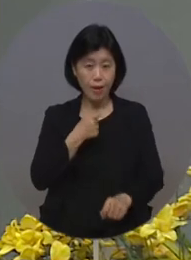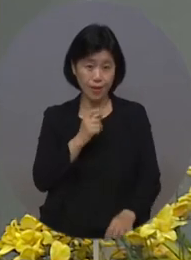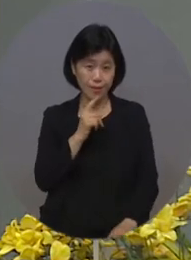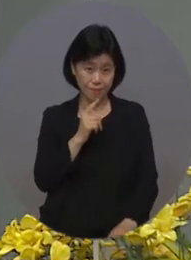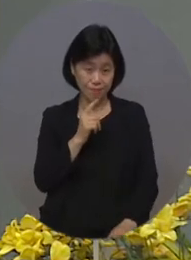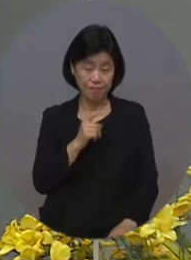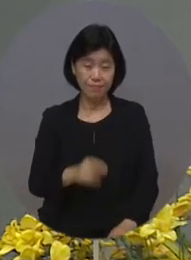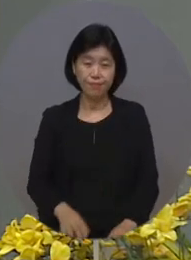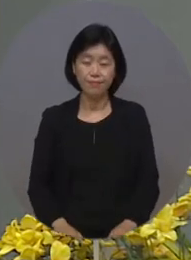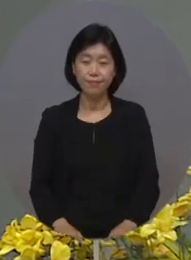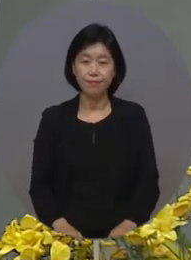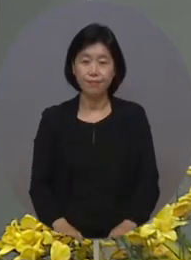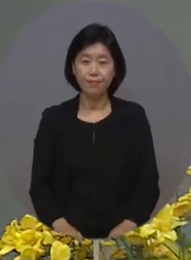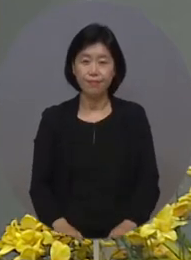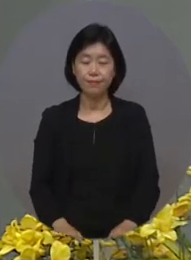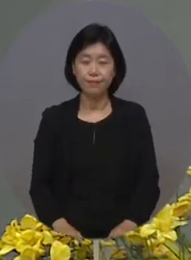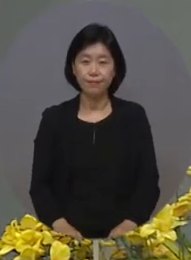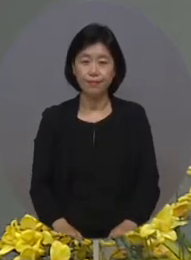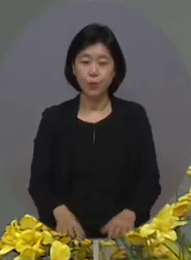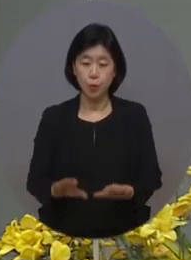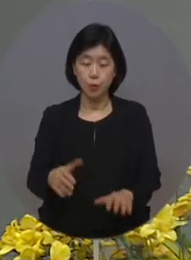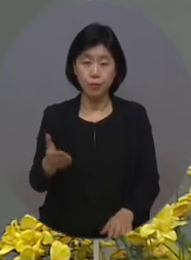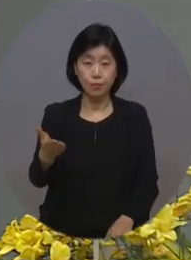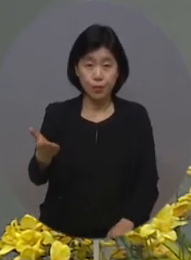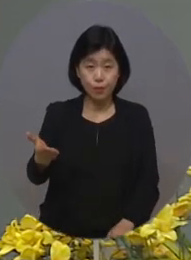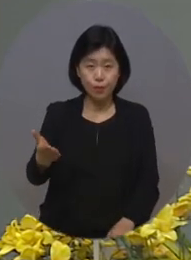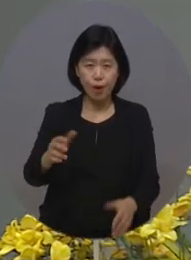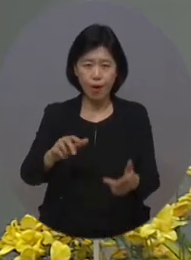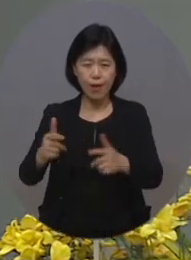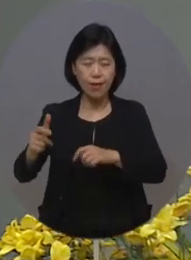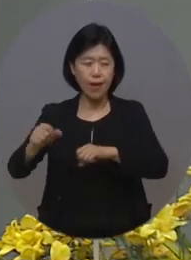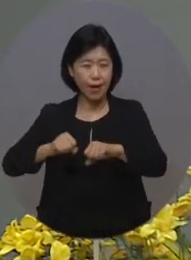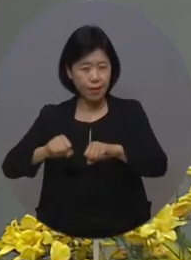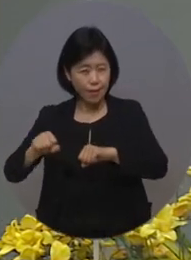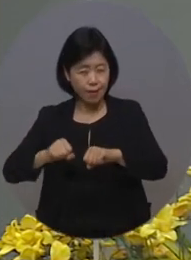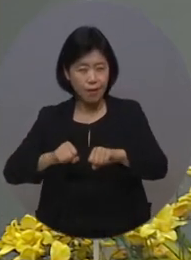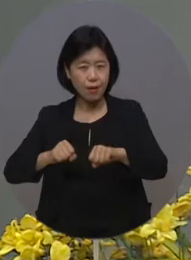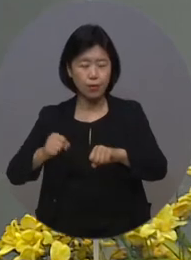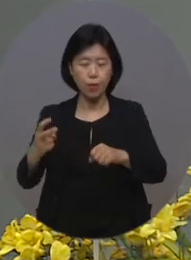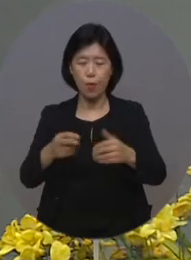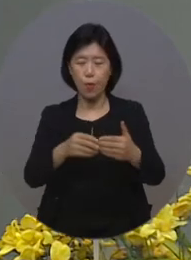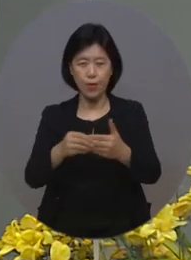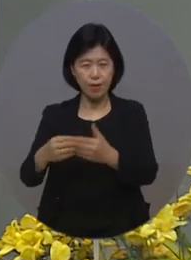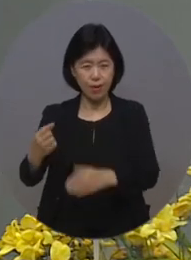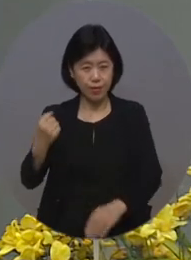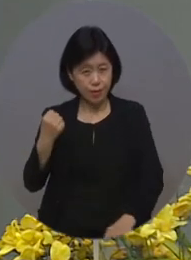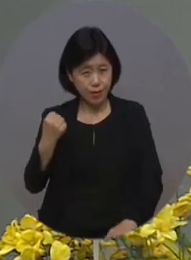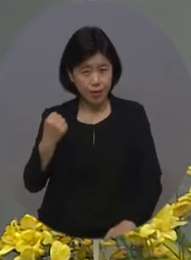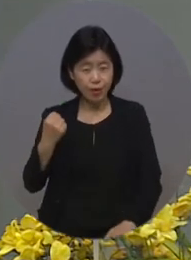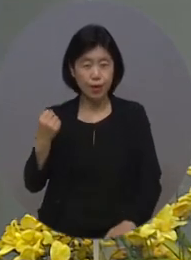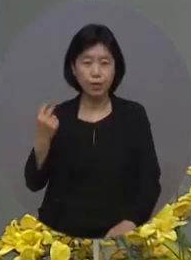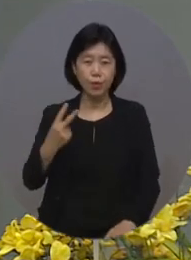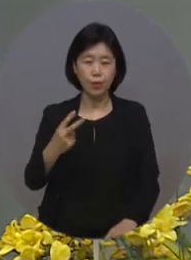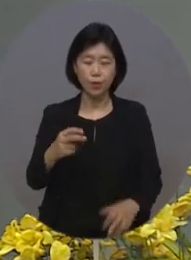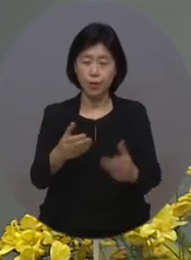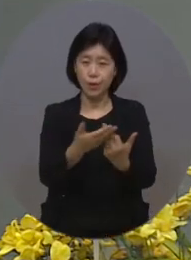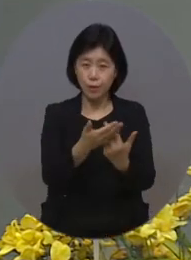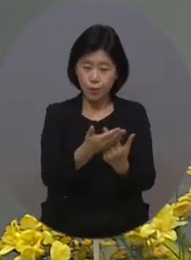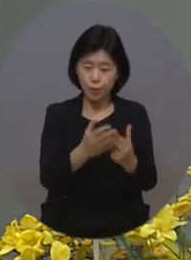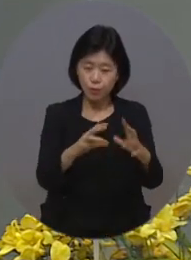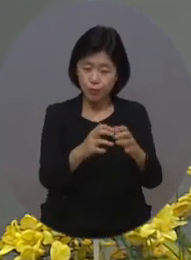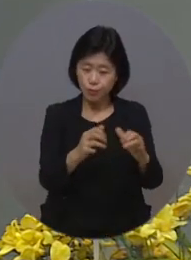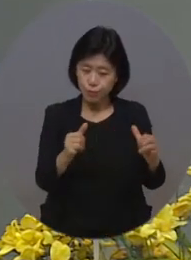원인으로 기사님의 그런 어떤 행정적 이 부분도 또 리더쉽 부분들도 또 제주도 민아 국민을 생각하는 그런